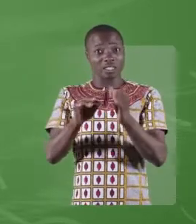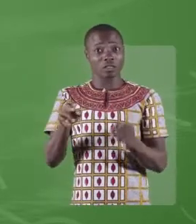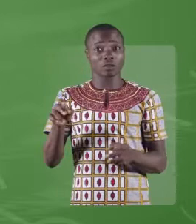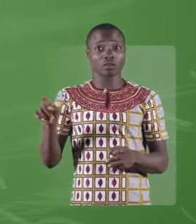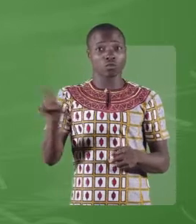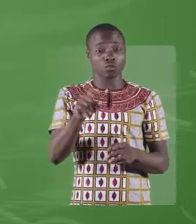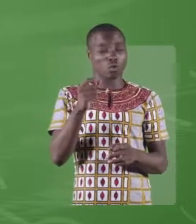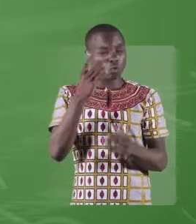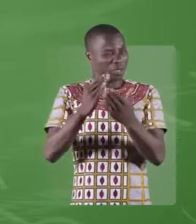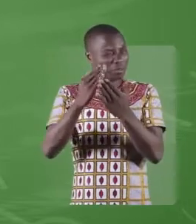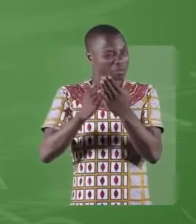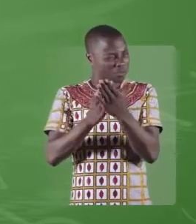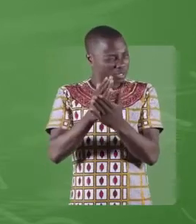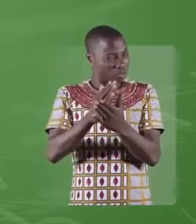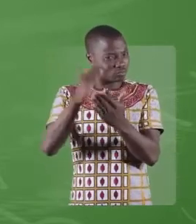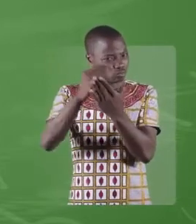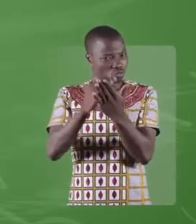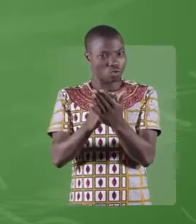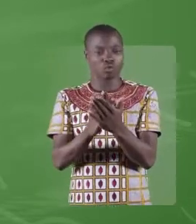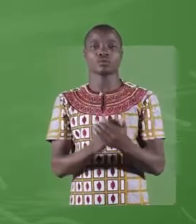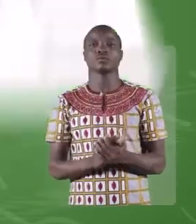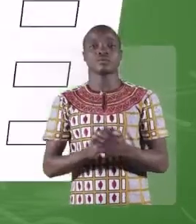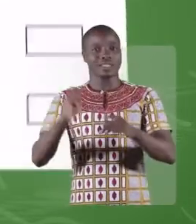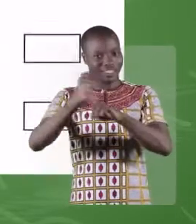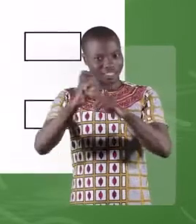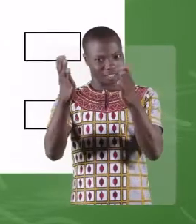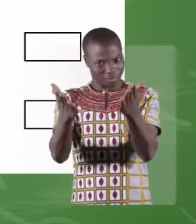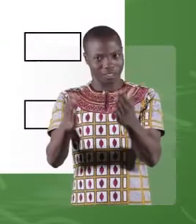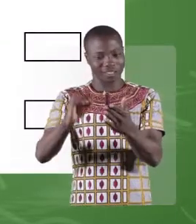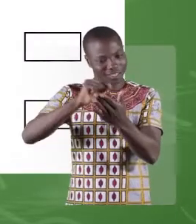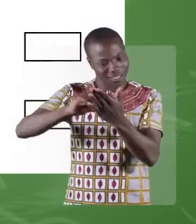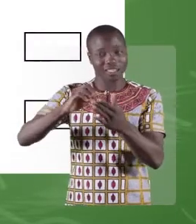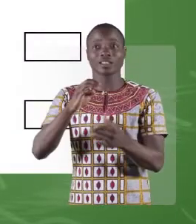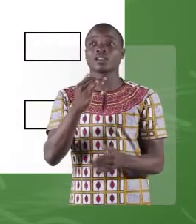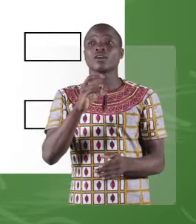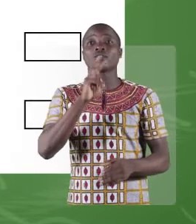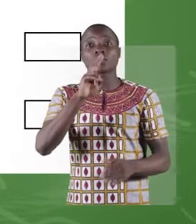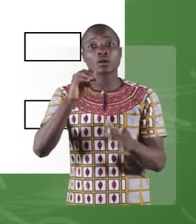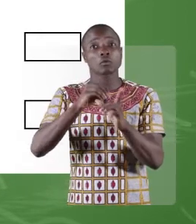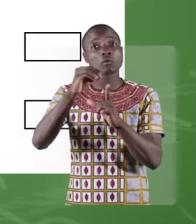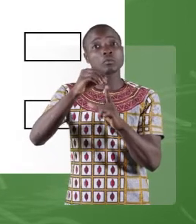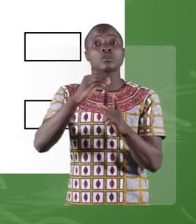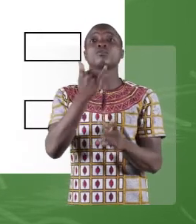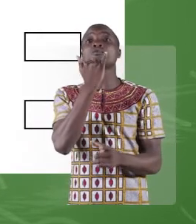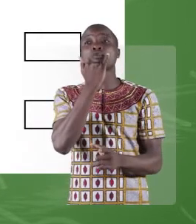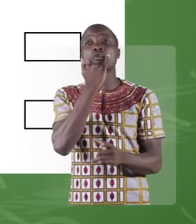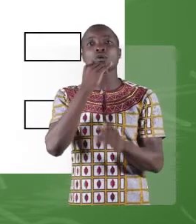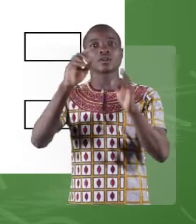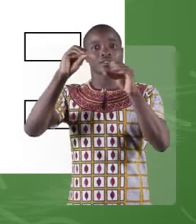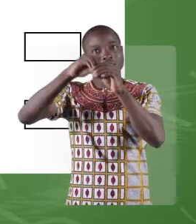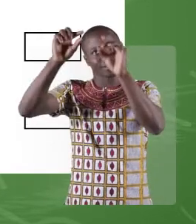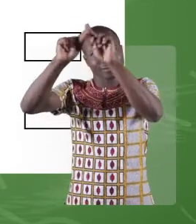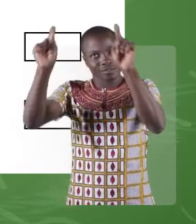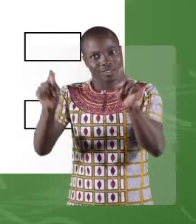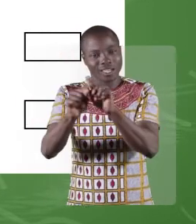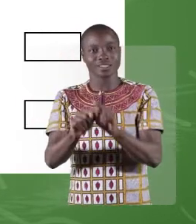leçon par un exercice d'application. Écrire vrai ou faux devant chaque affirmation.